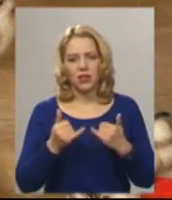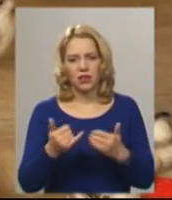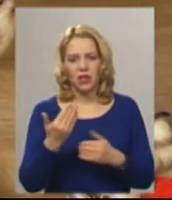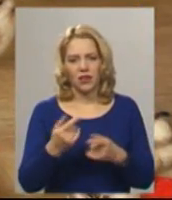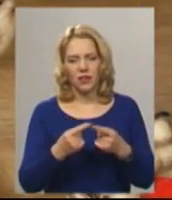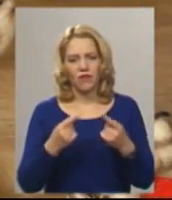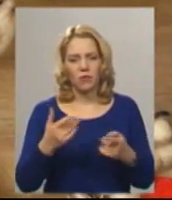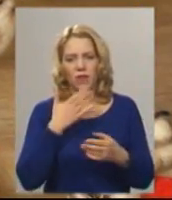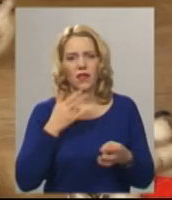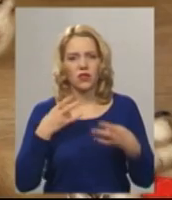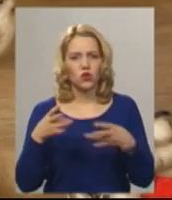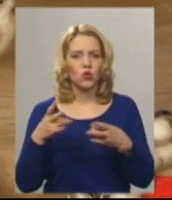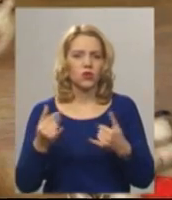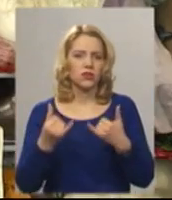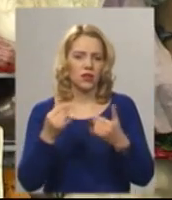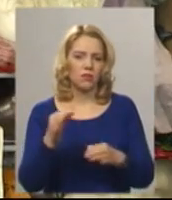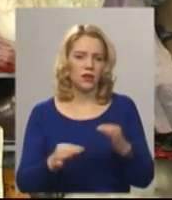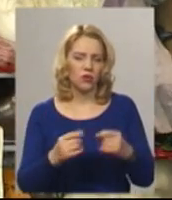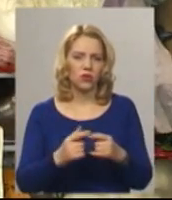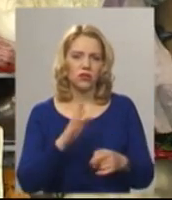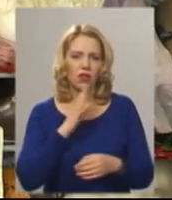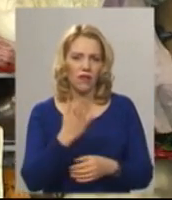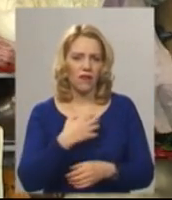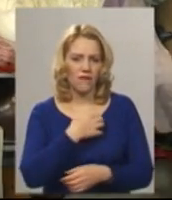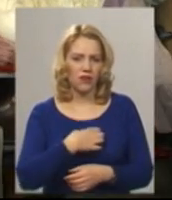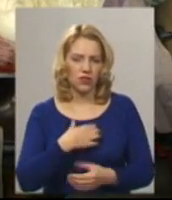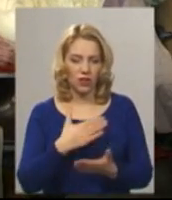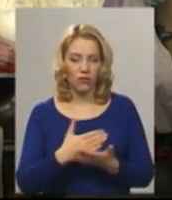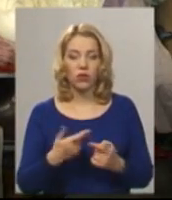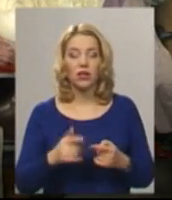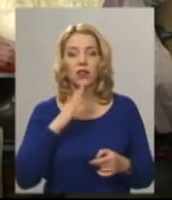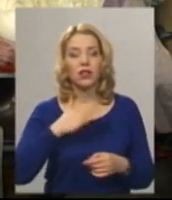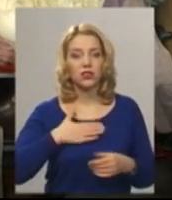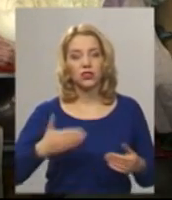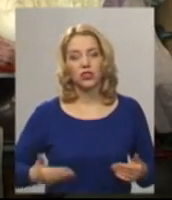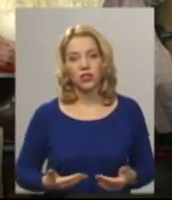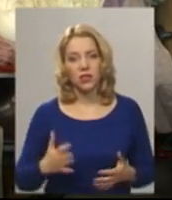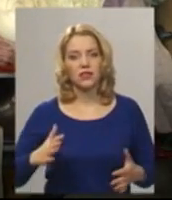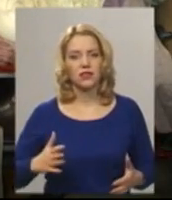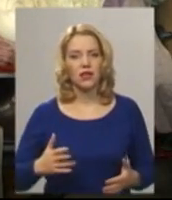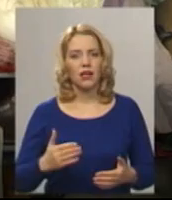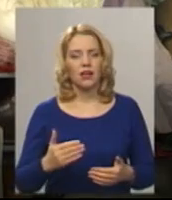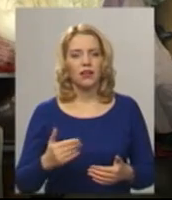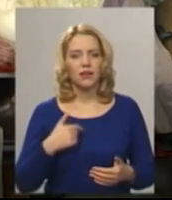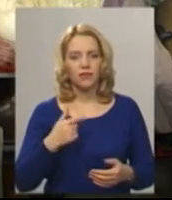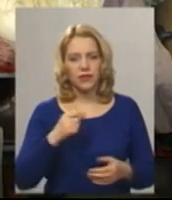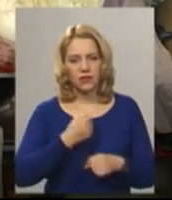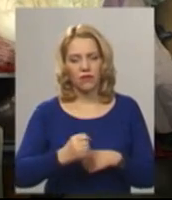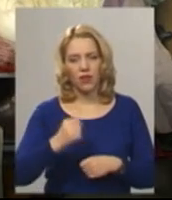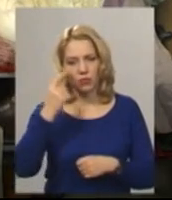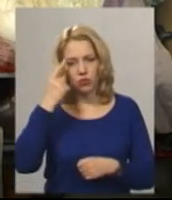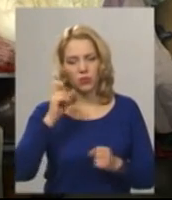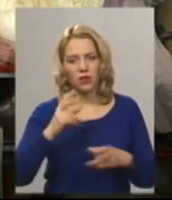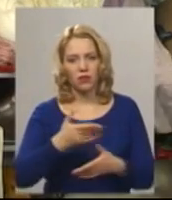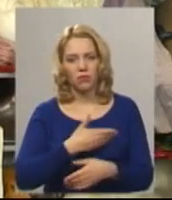не шкодять природі, для неї це важливо. Наше життя настільки стимулює нас задуматись про те, як ми використовуємо природні